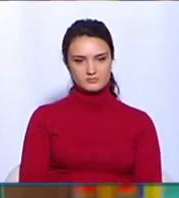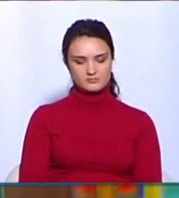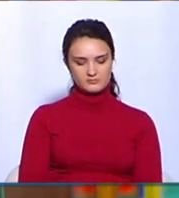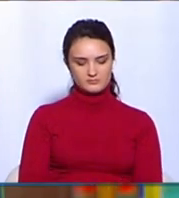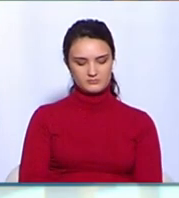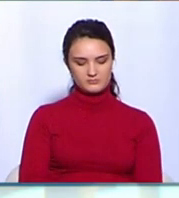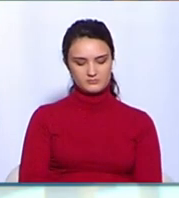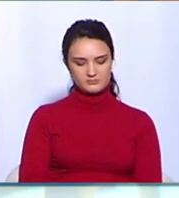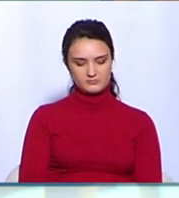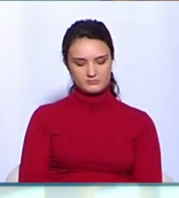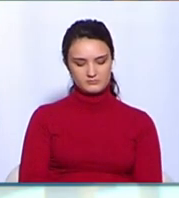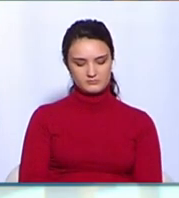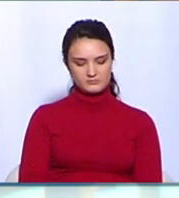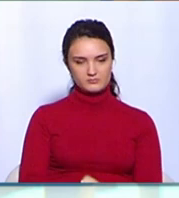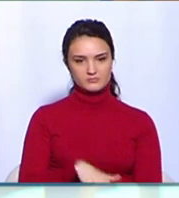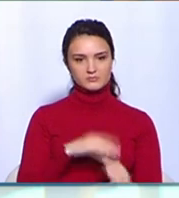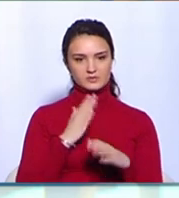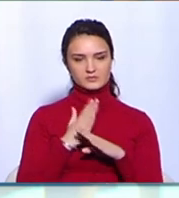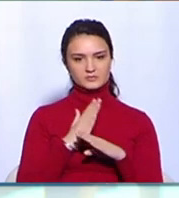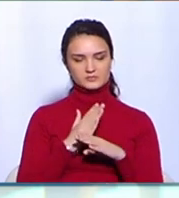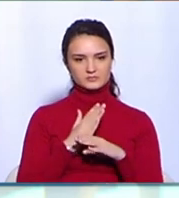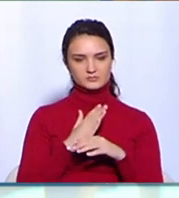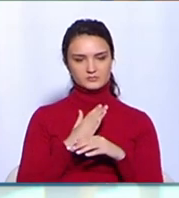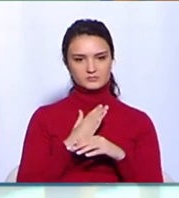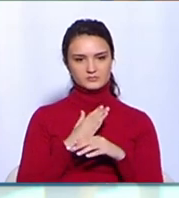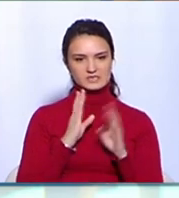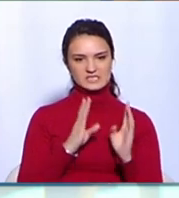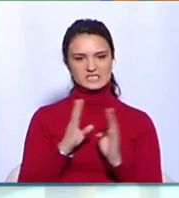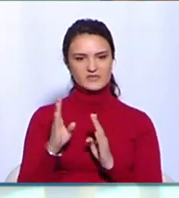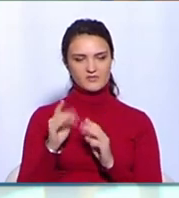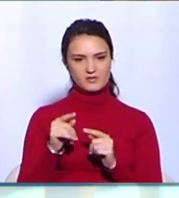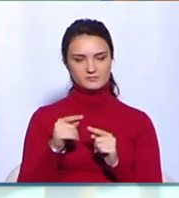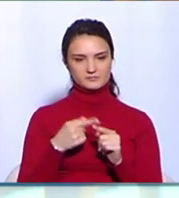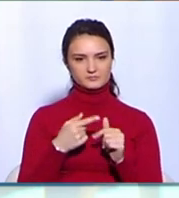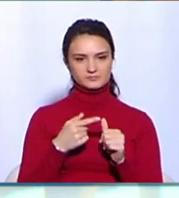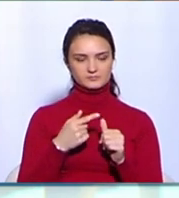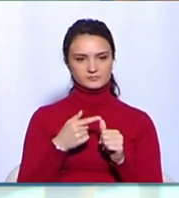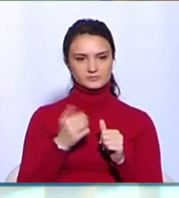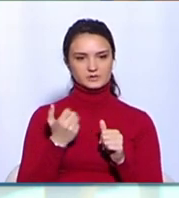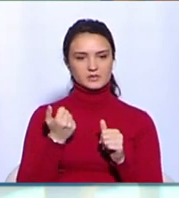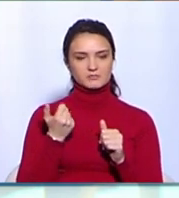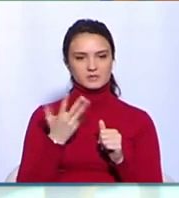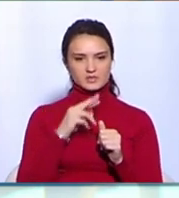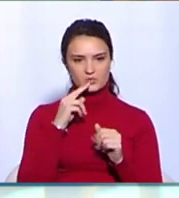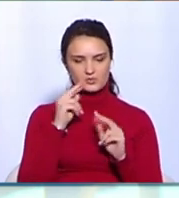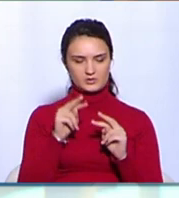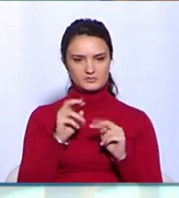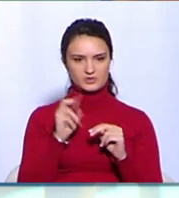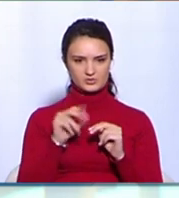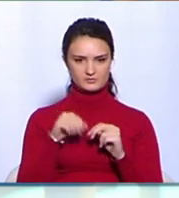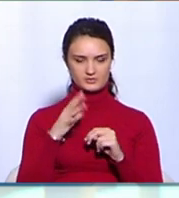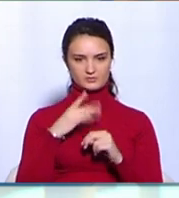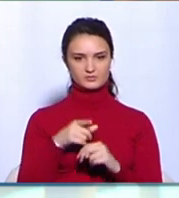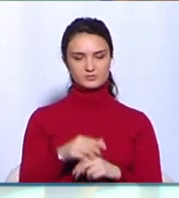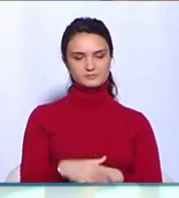განვიხილოთ. აქვს აკვიატებული ქცევები. ხო. რამდენად საყურადღებო და საშიში